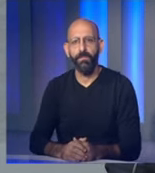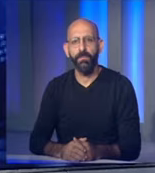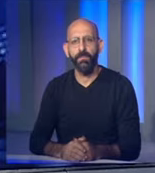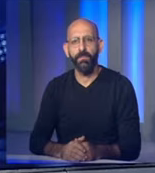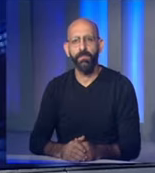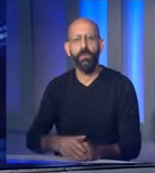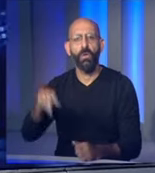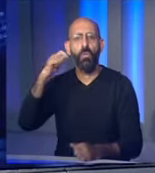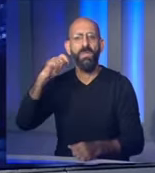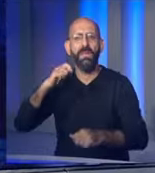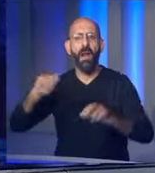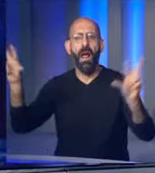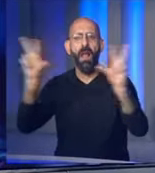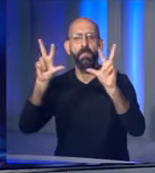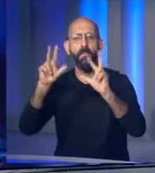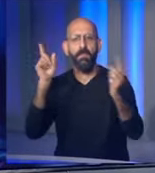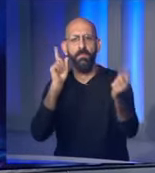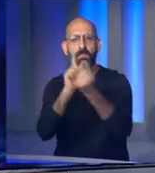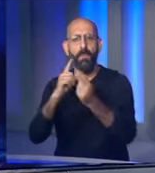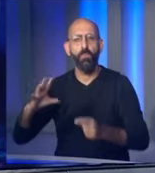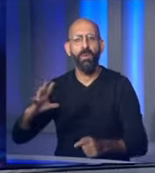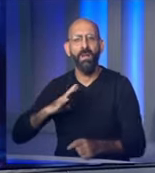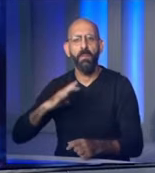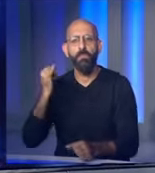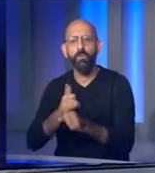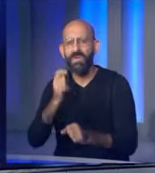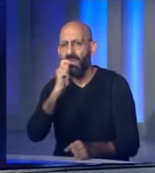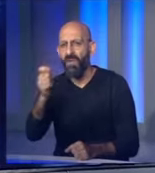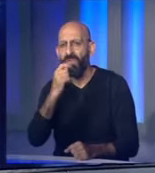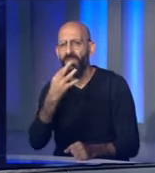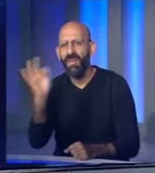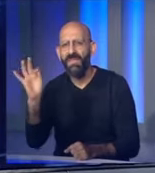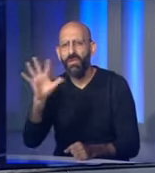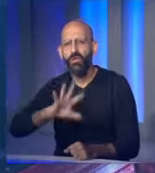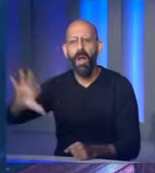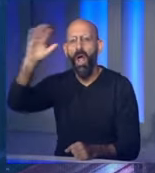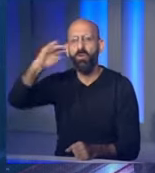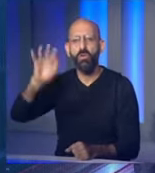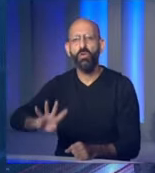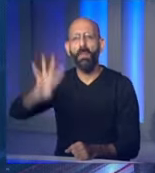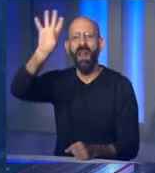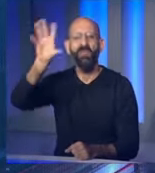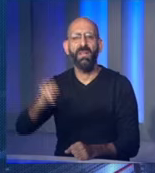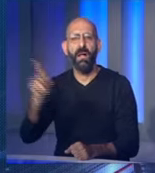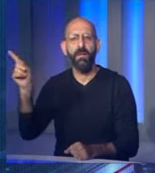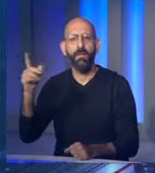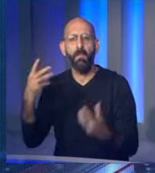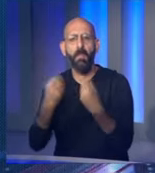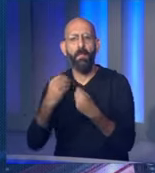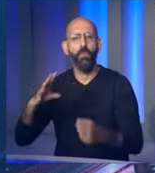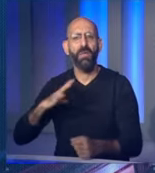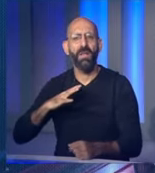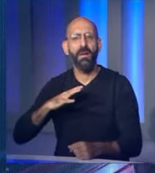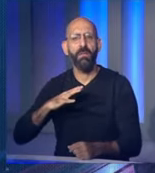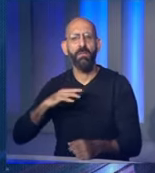فيه استقبل وزير الاعلام زياد مكاري في مكتبه في الوزاره المدير الاقليمي لوكاله الصحافه الفرنسيه للشرق الاوسط وشمال افريقيا